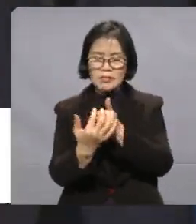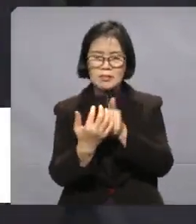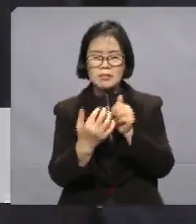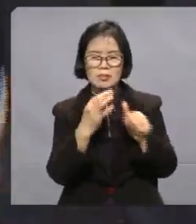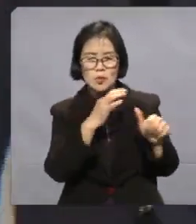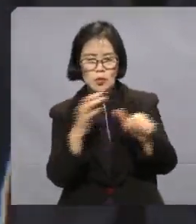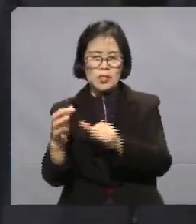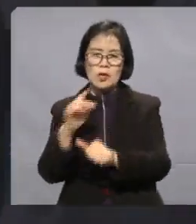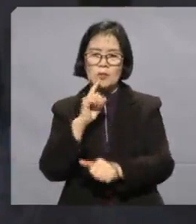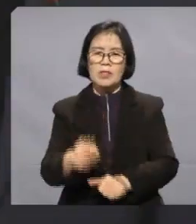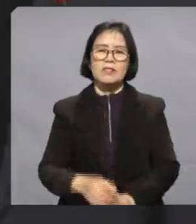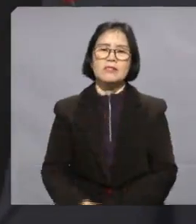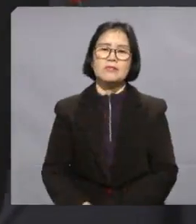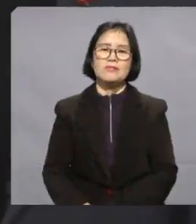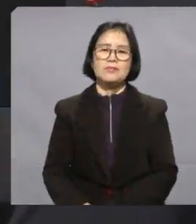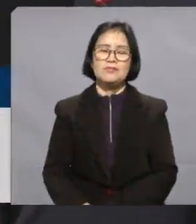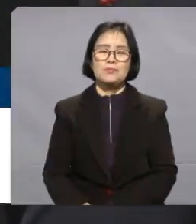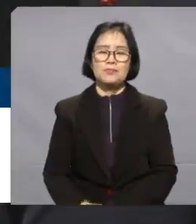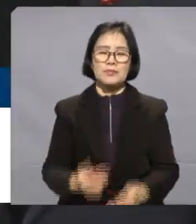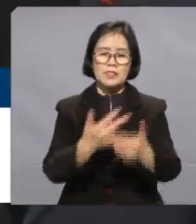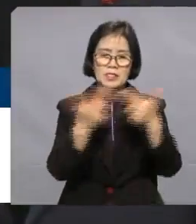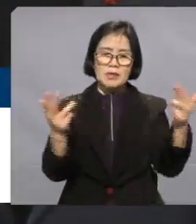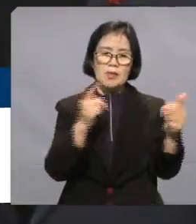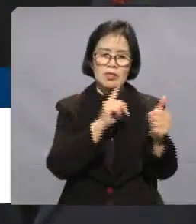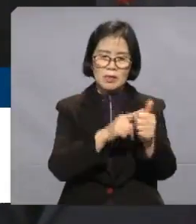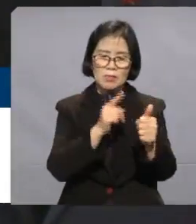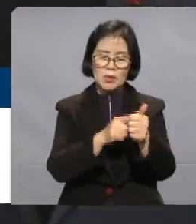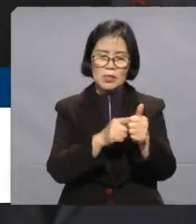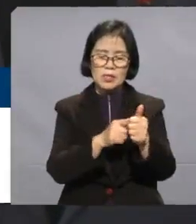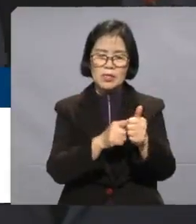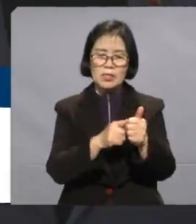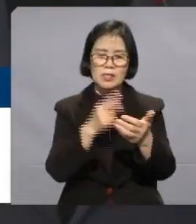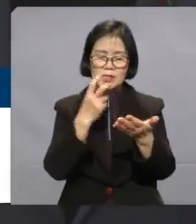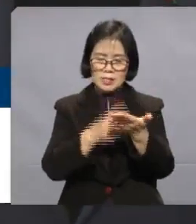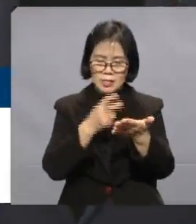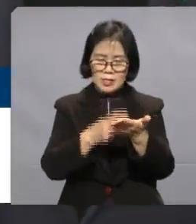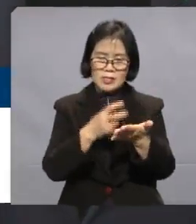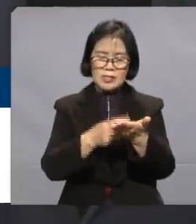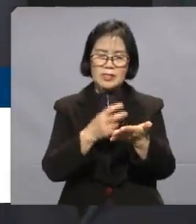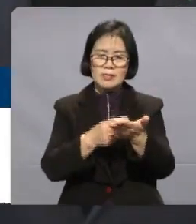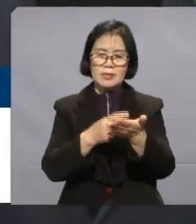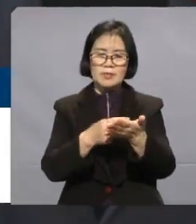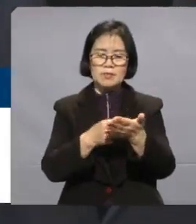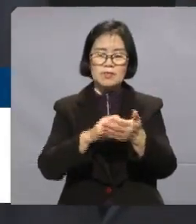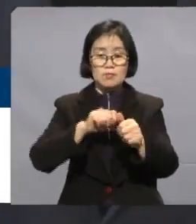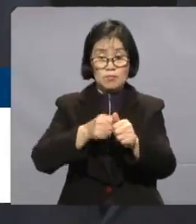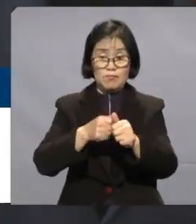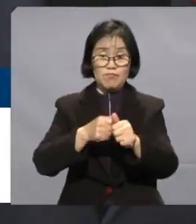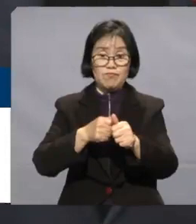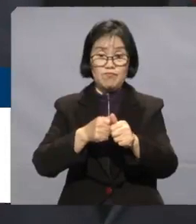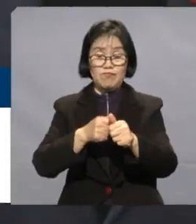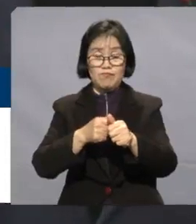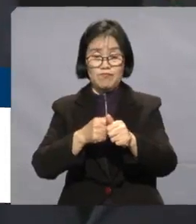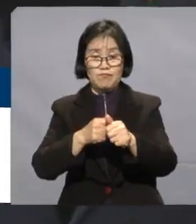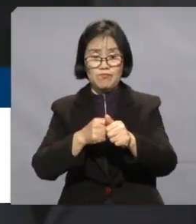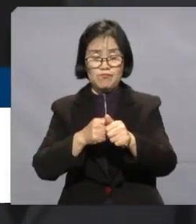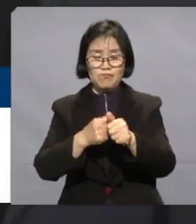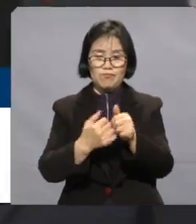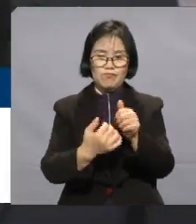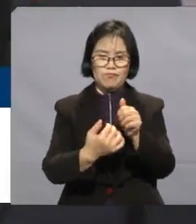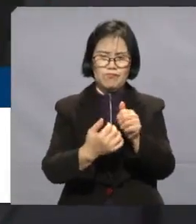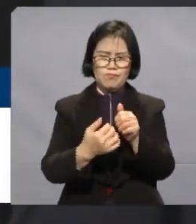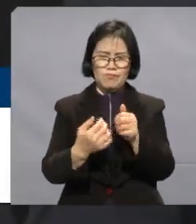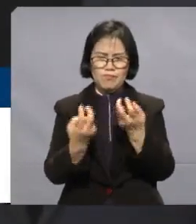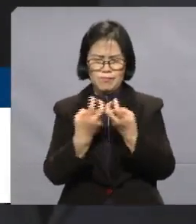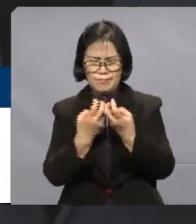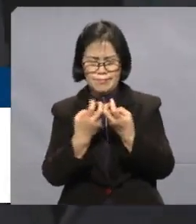방탄용이라고 맞섰습니다. 이재명 대표의 그 사법 처리를 어떻게든지